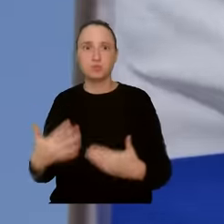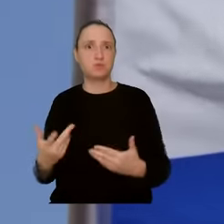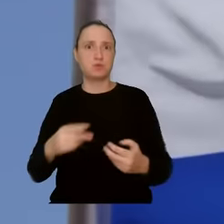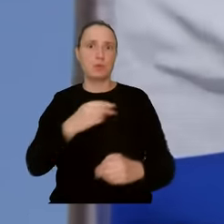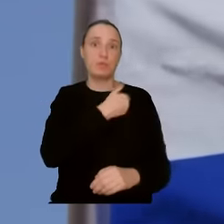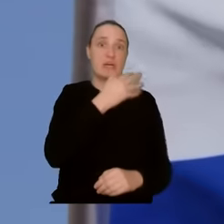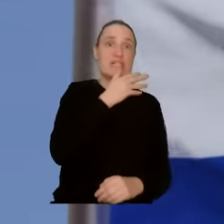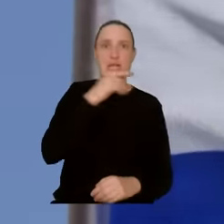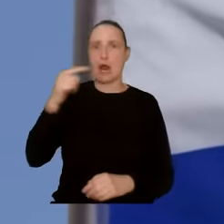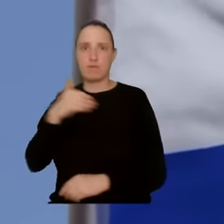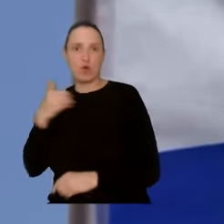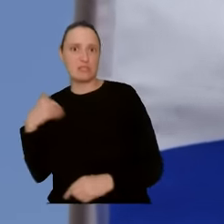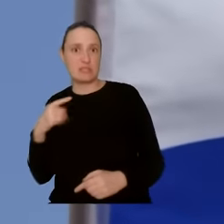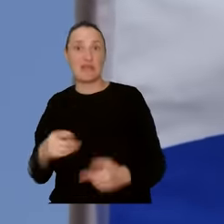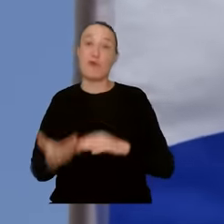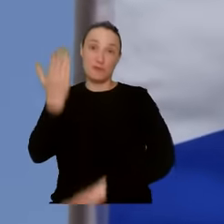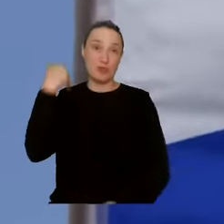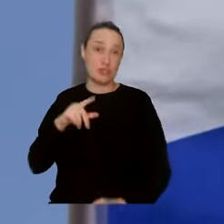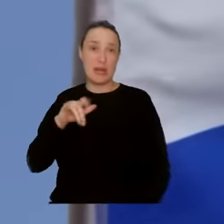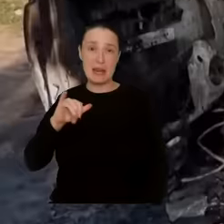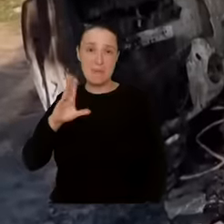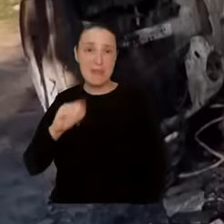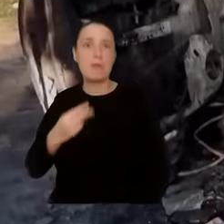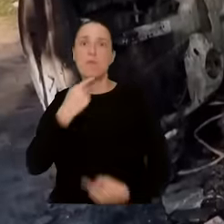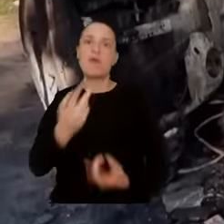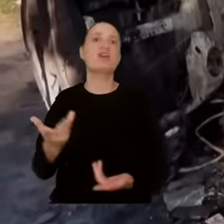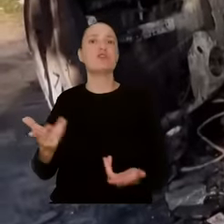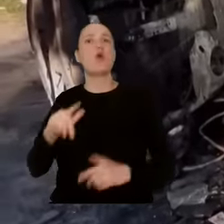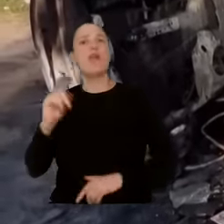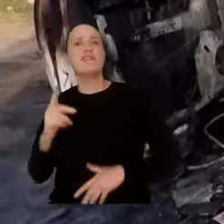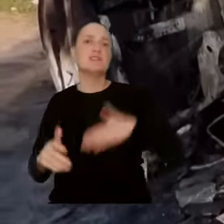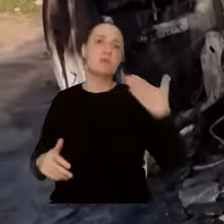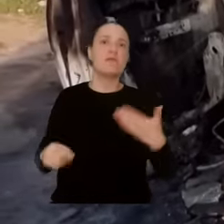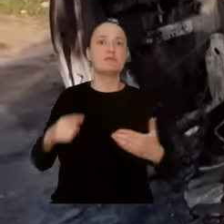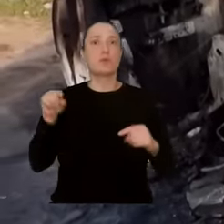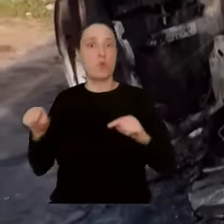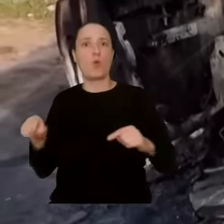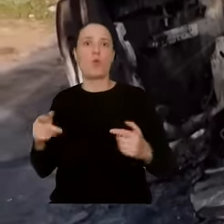państwami. Wcześniej Jakub Liwne stwierdził, że to skrajna prawica i lewica oskarżają Izrael o